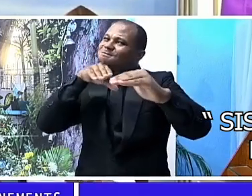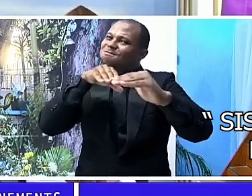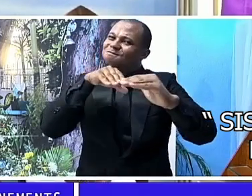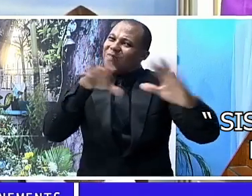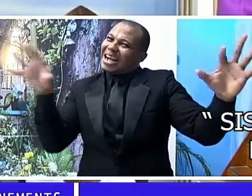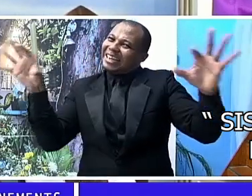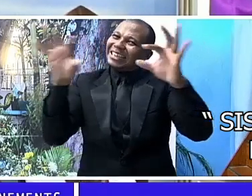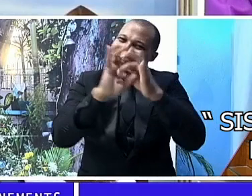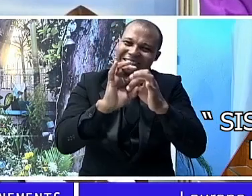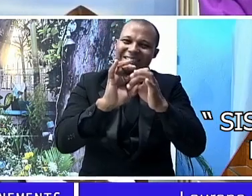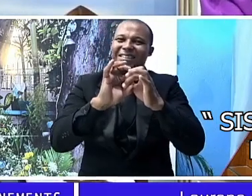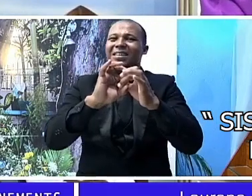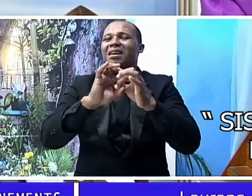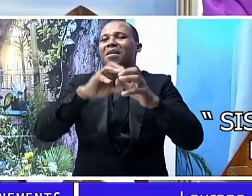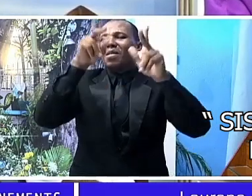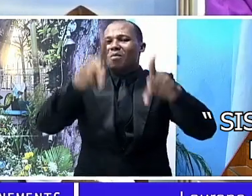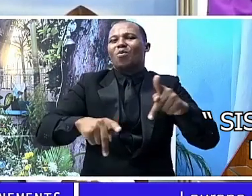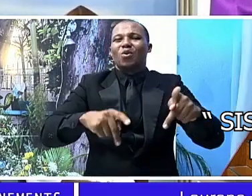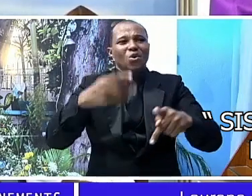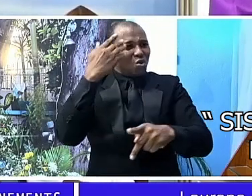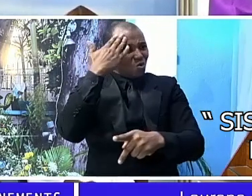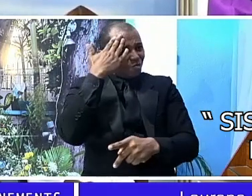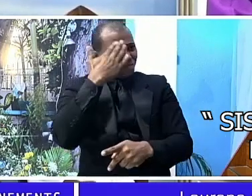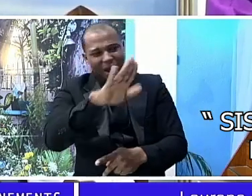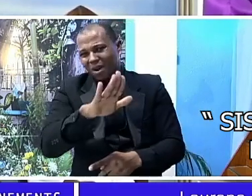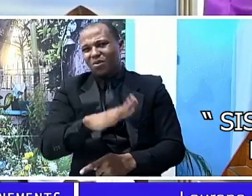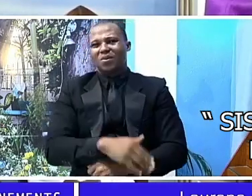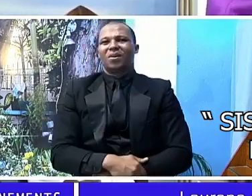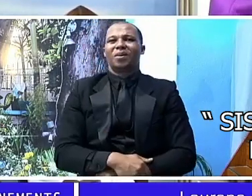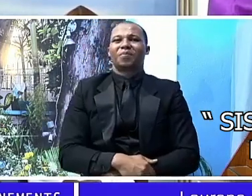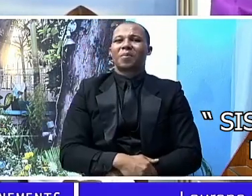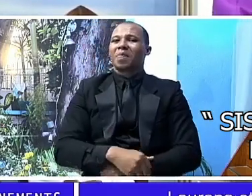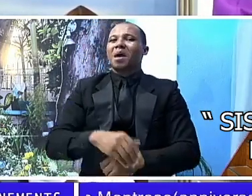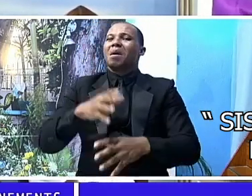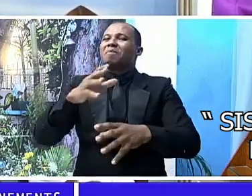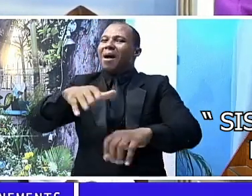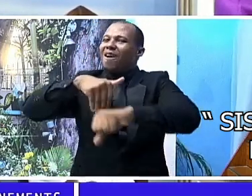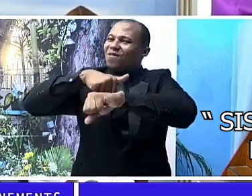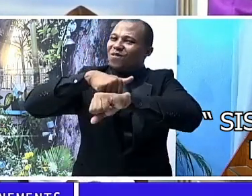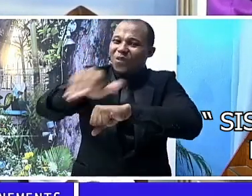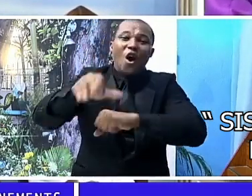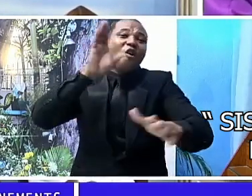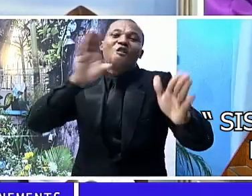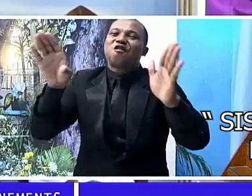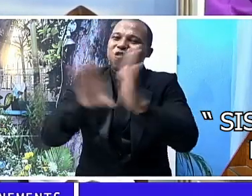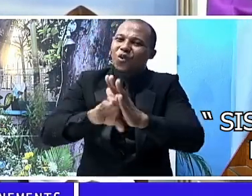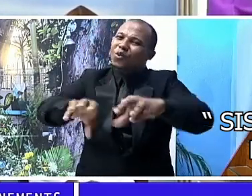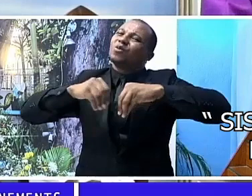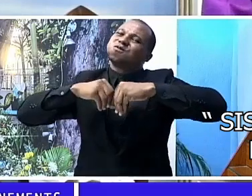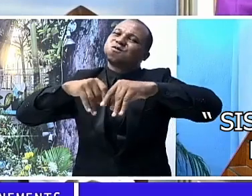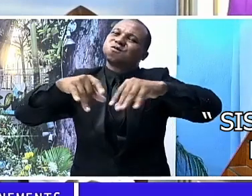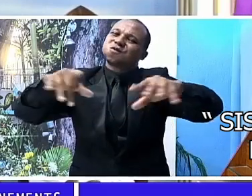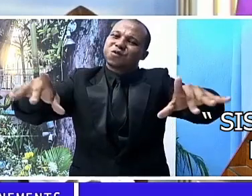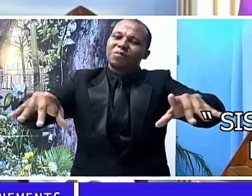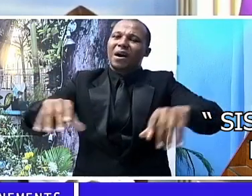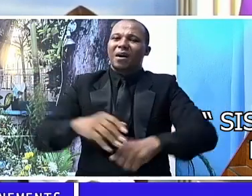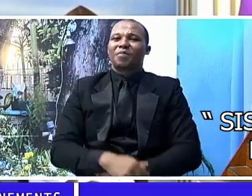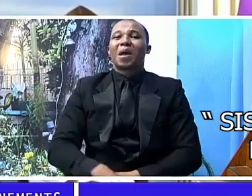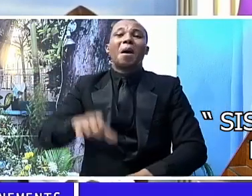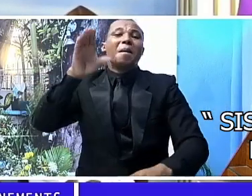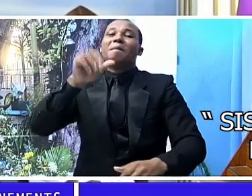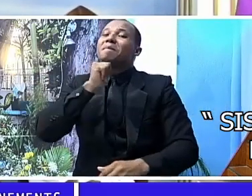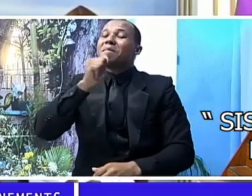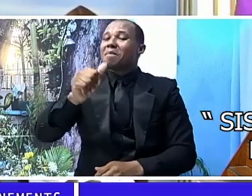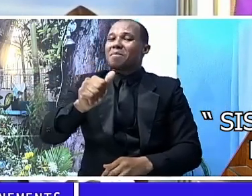monde, nous pas besoin. Pas prendre photo nous peut dévouer by monde à droite à gauche. Pas faire